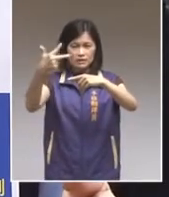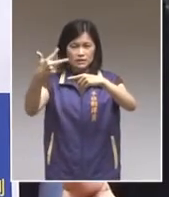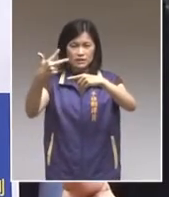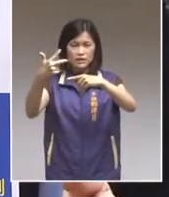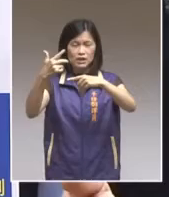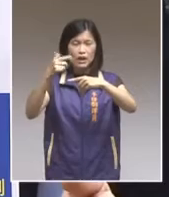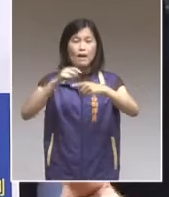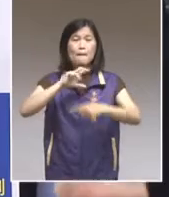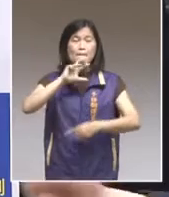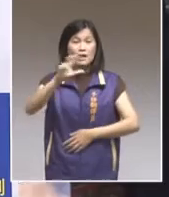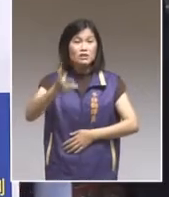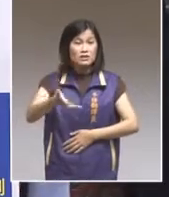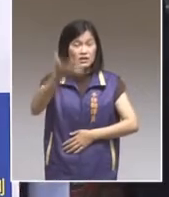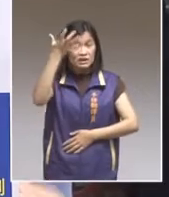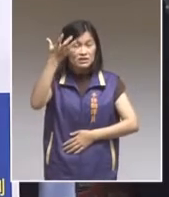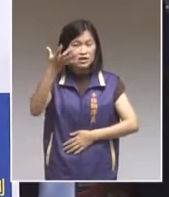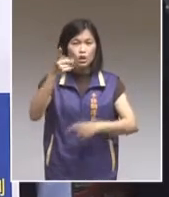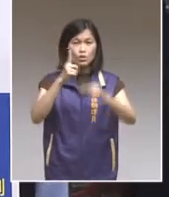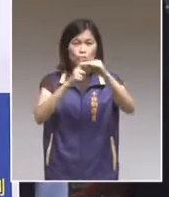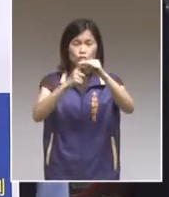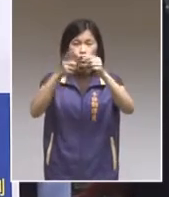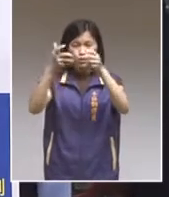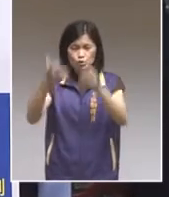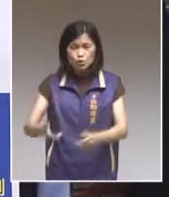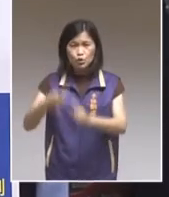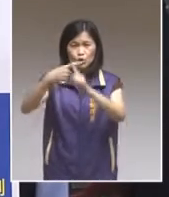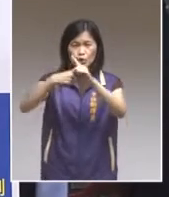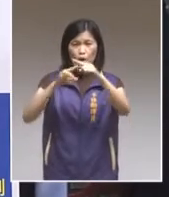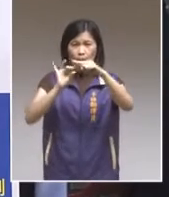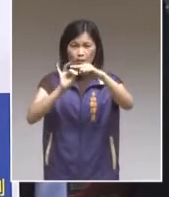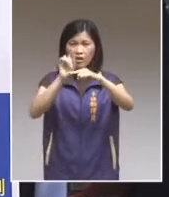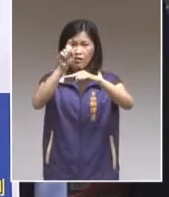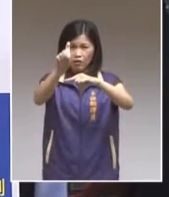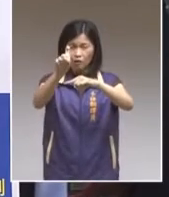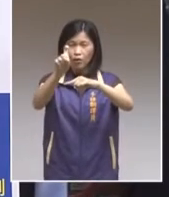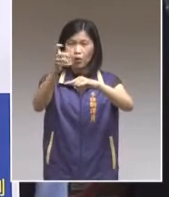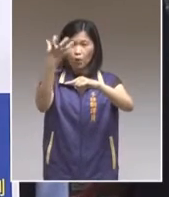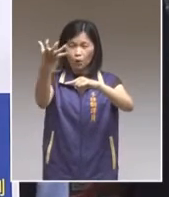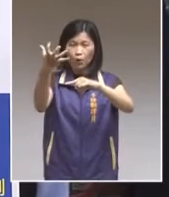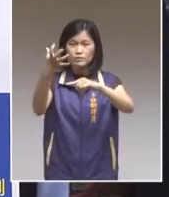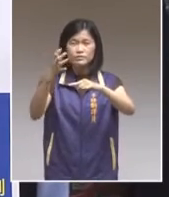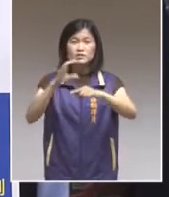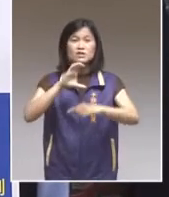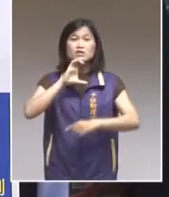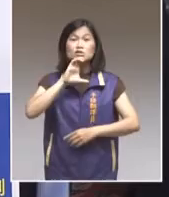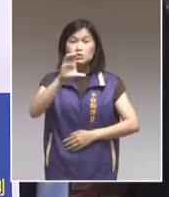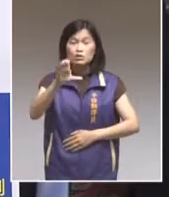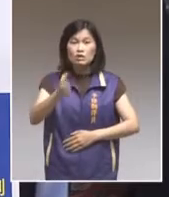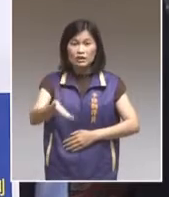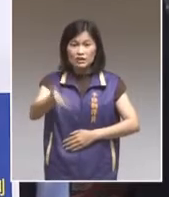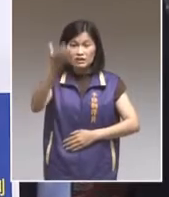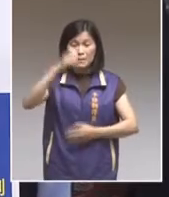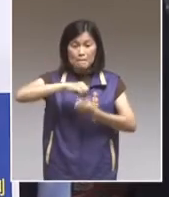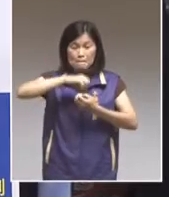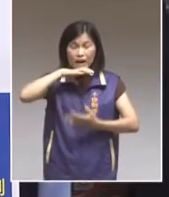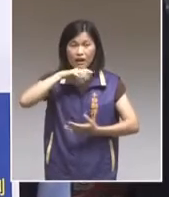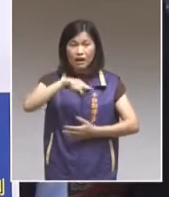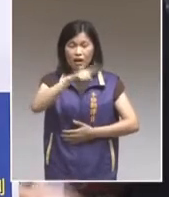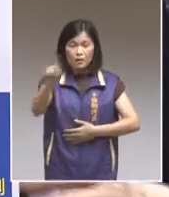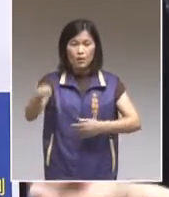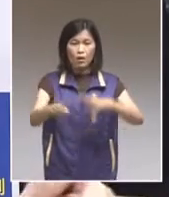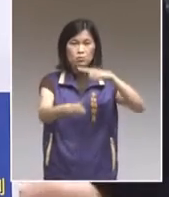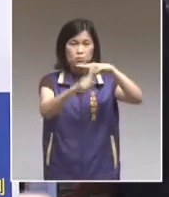2.7%， 80岁以上中重度会接近 10%。那90岁以上的长者如果染